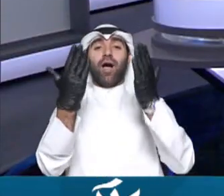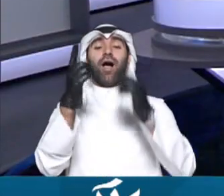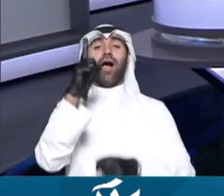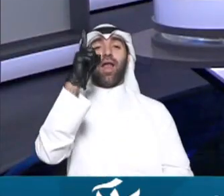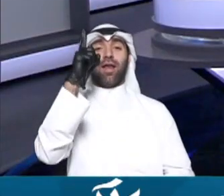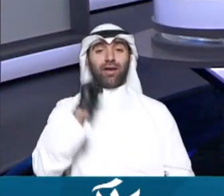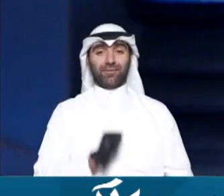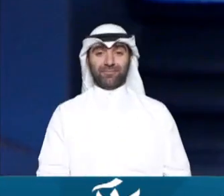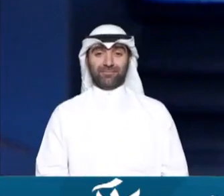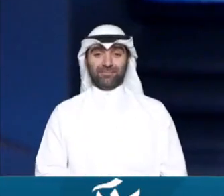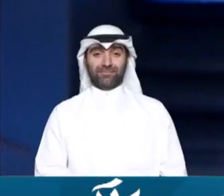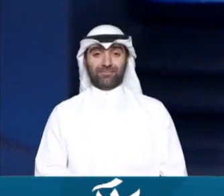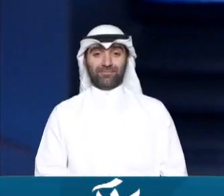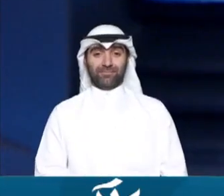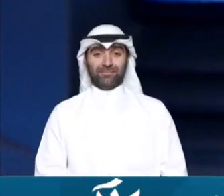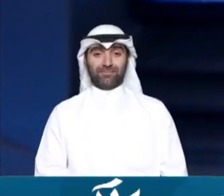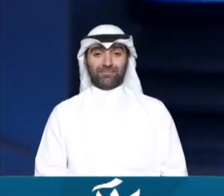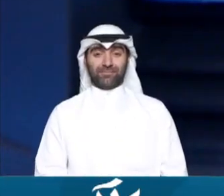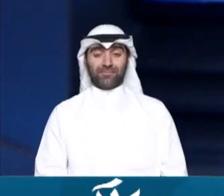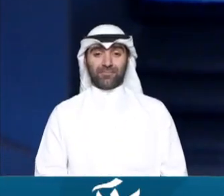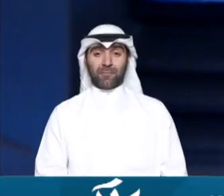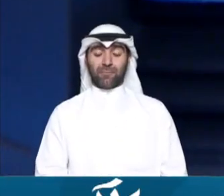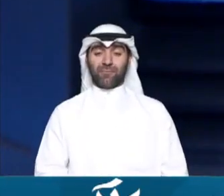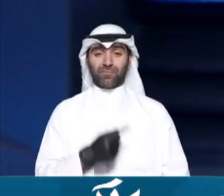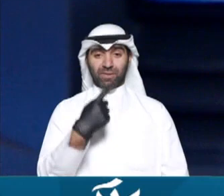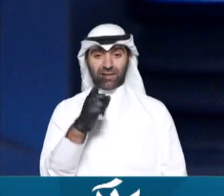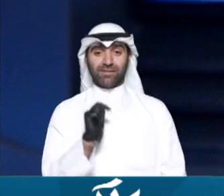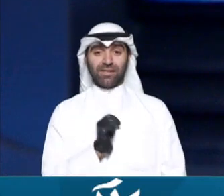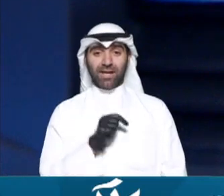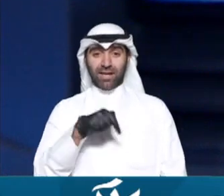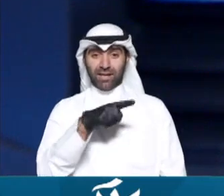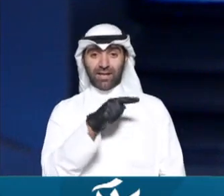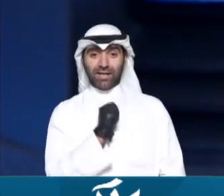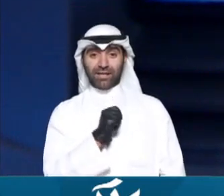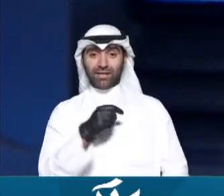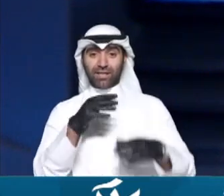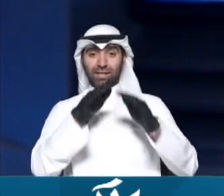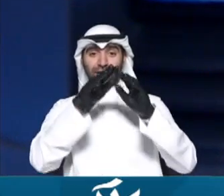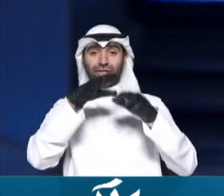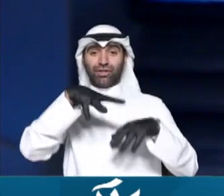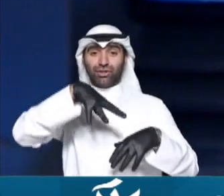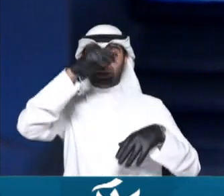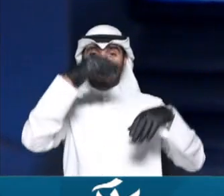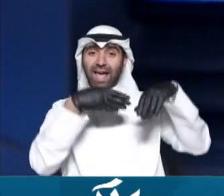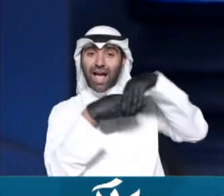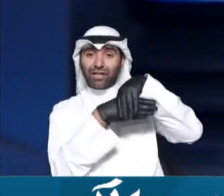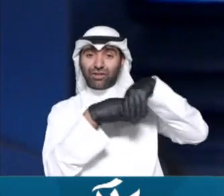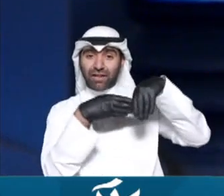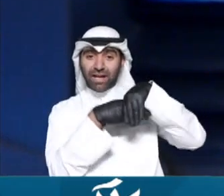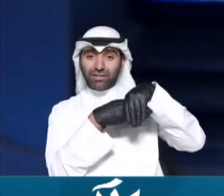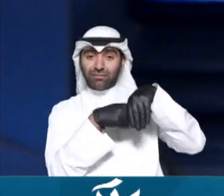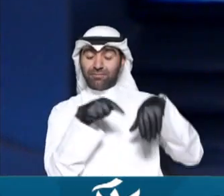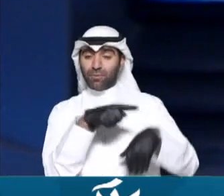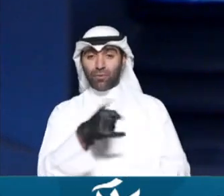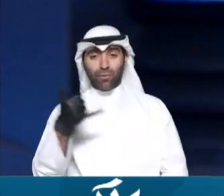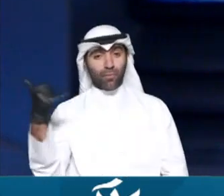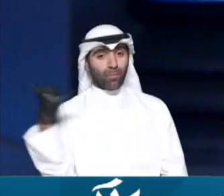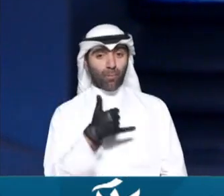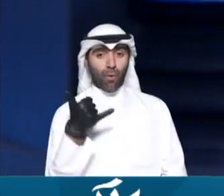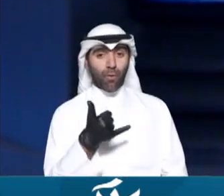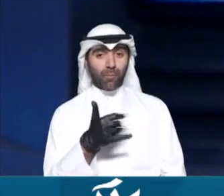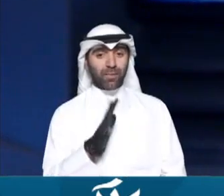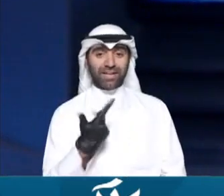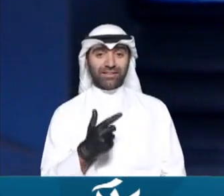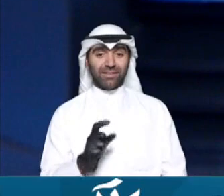الله عليه وسلم يعني خير قدوة، يعني الحجر الصحي اليوم هو يعني إعجاز علمي. صحيح. وسبقنا إليه الرسول المصطفى صلى الله عليه وسلم. شنو هي